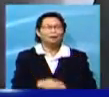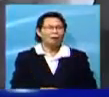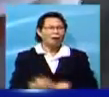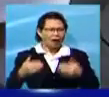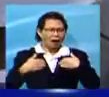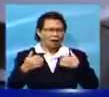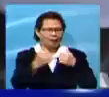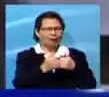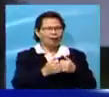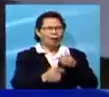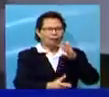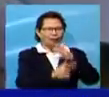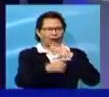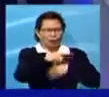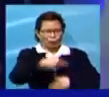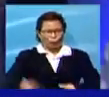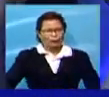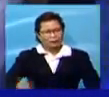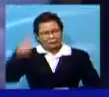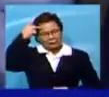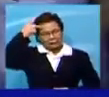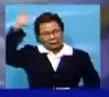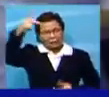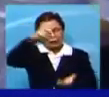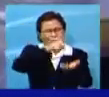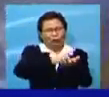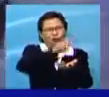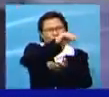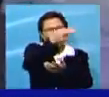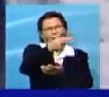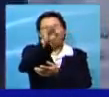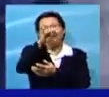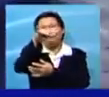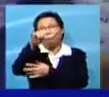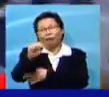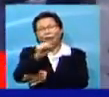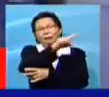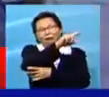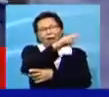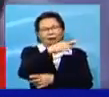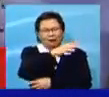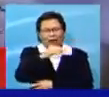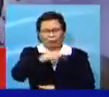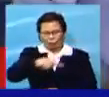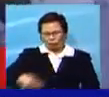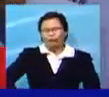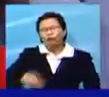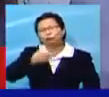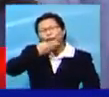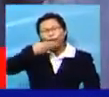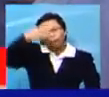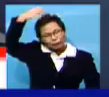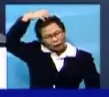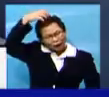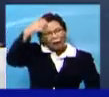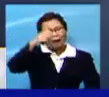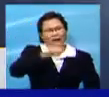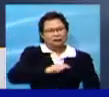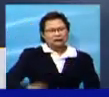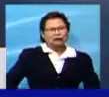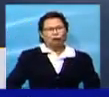Turut berangkat pemangku Raja Kelantan, Tengku Dr. Muhammad Faiz Petra dan Raja Muda Selangor, Tengku Amir Shah.